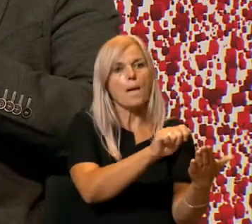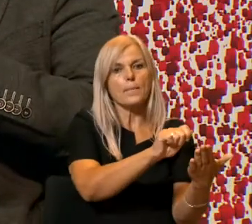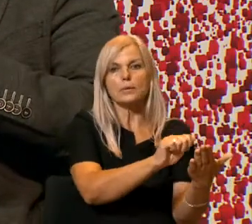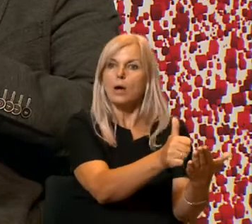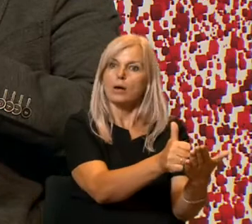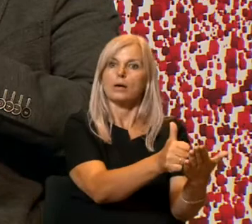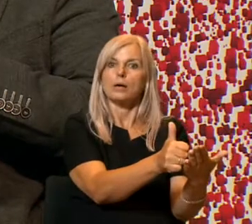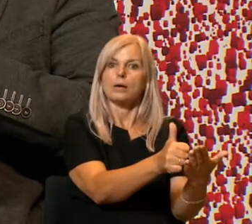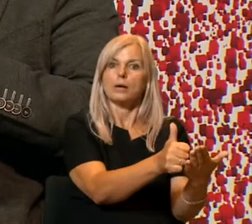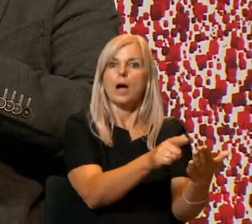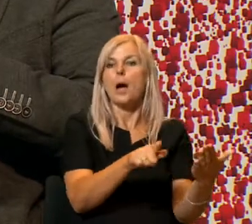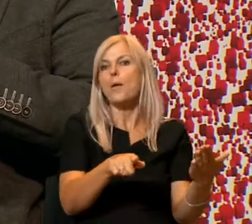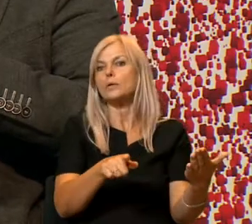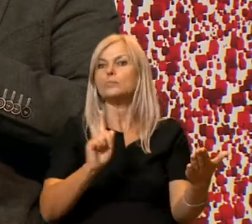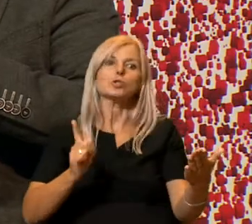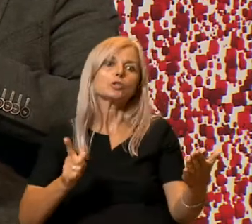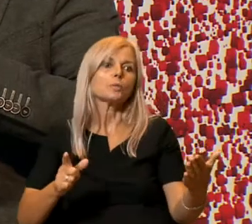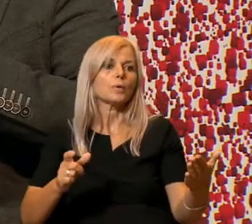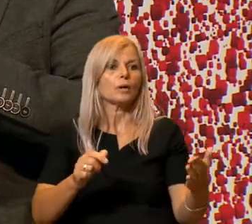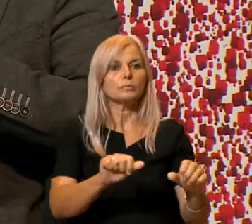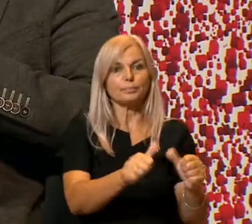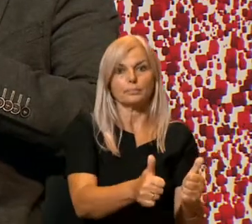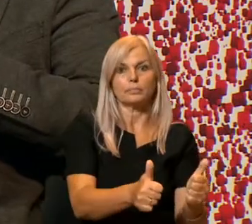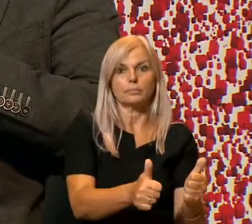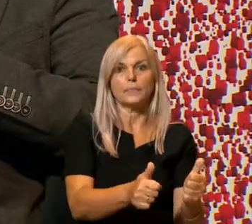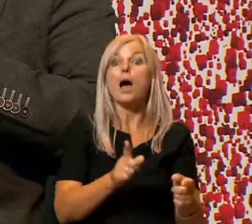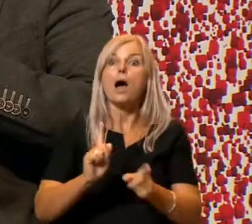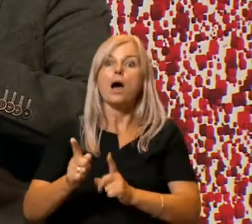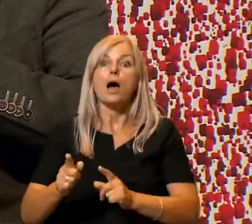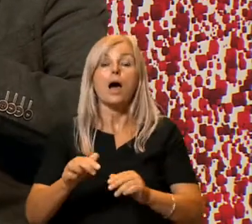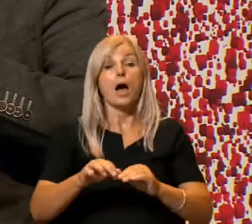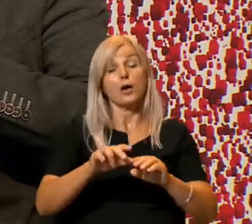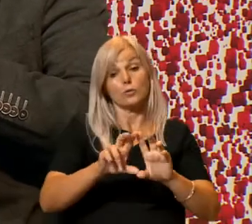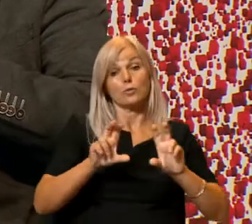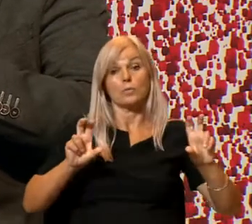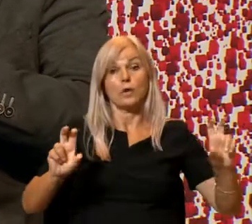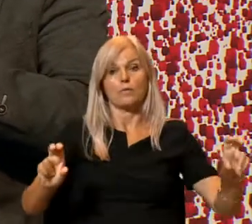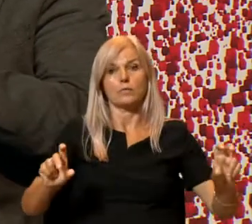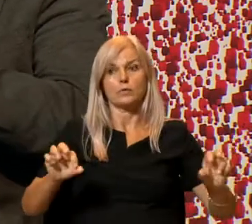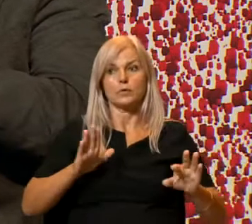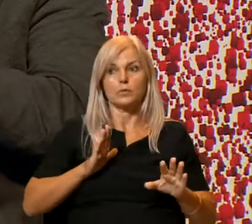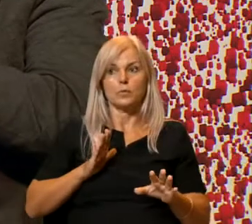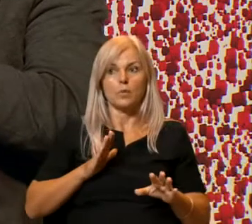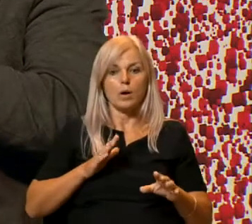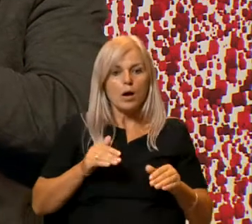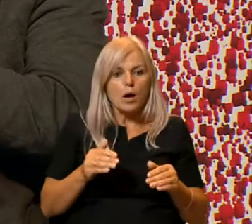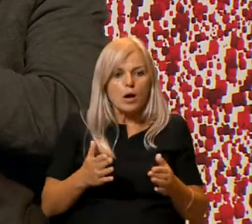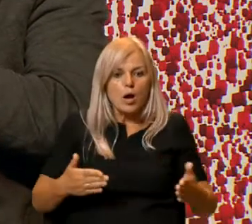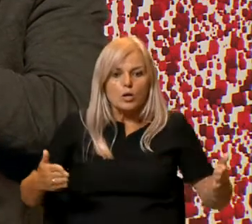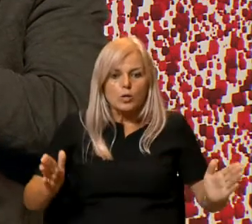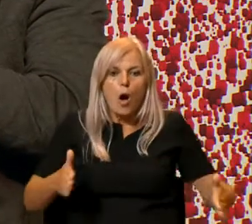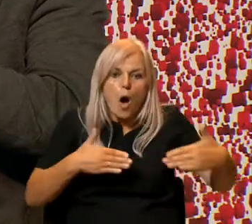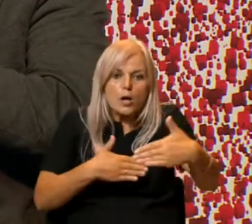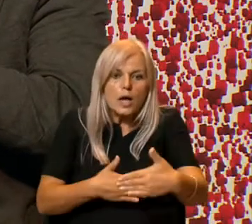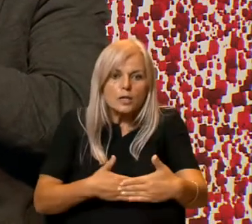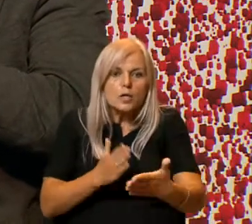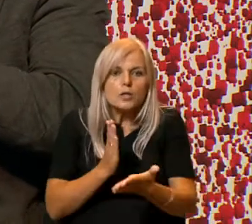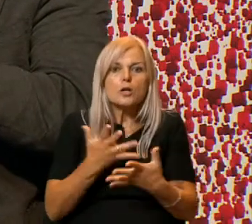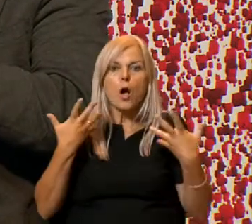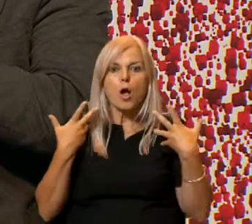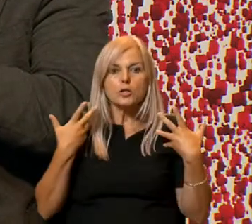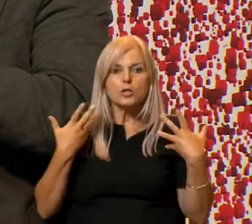drugiej poruszaniu się bardzo szybko, więc w czasie lockdownu zostaliśmy ograniczeni do naszego mieszkania, ale